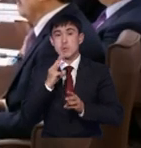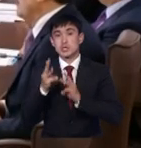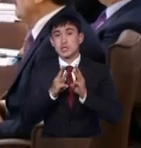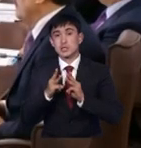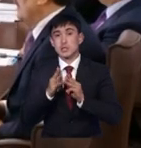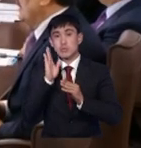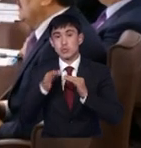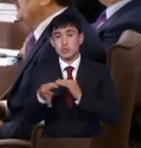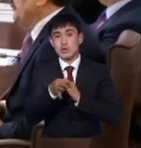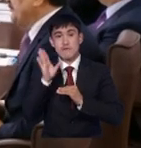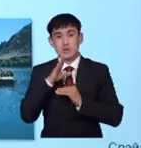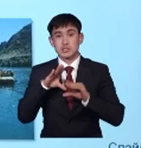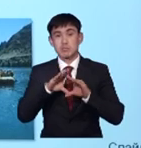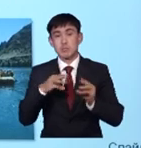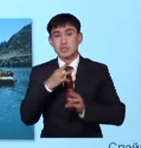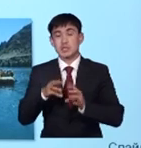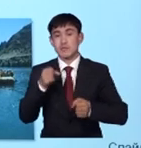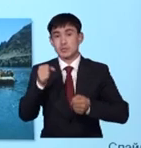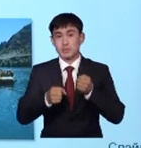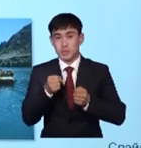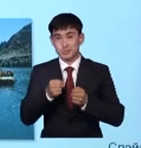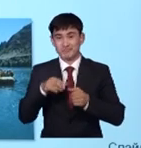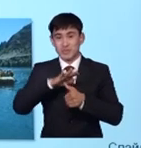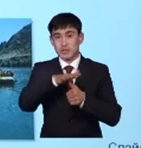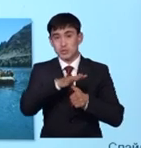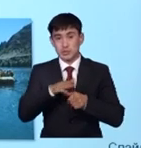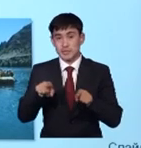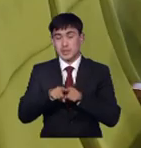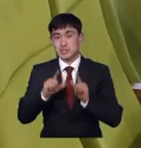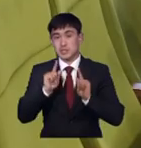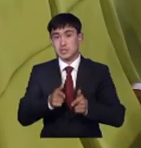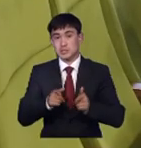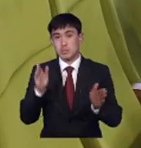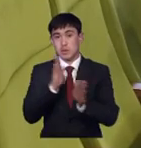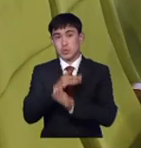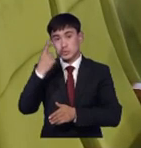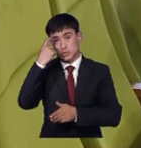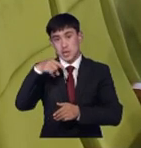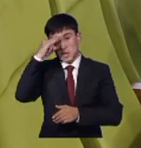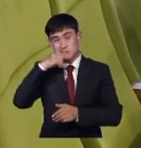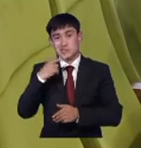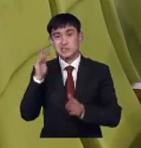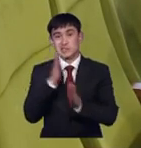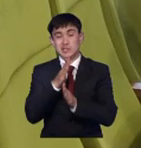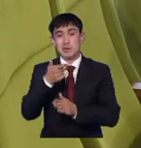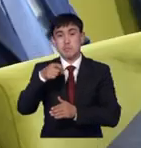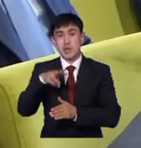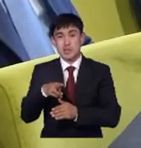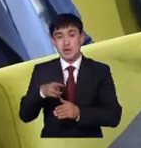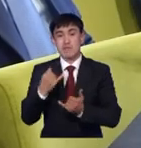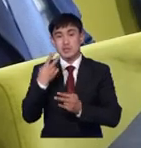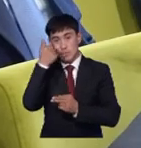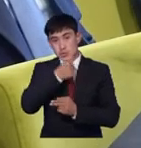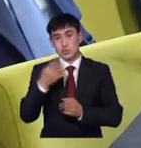для водозабора пожарными автомобилями и вертолетами, так как, согласно прогнозу Казгидромета, в этом году